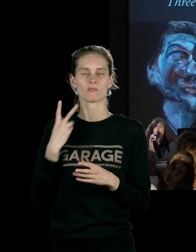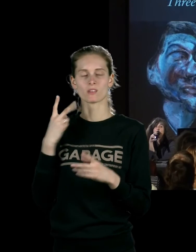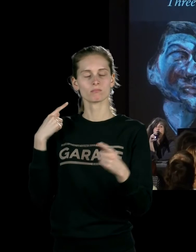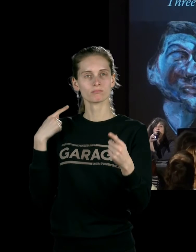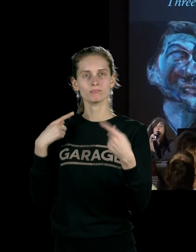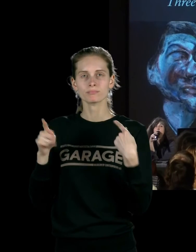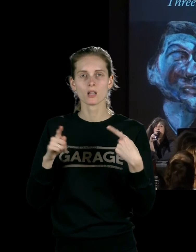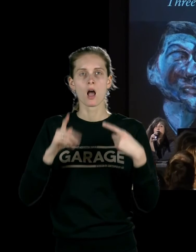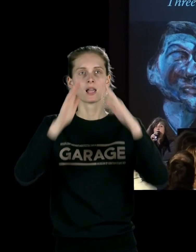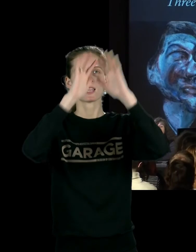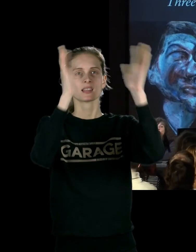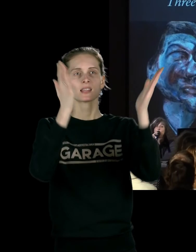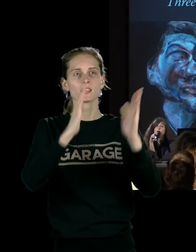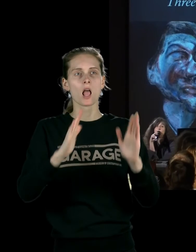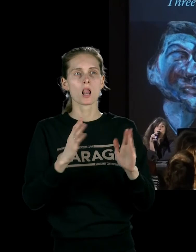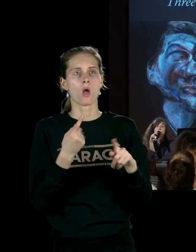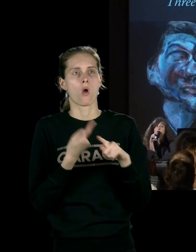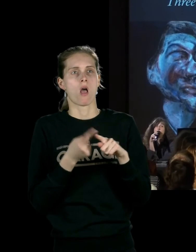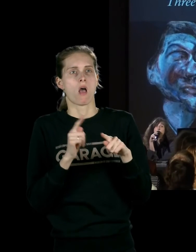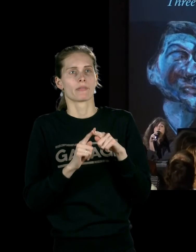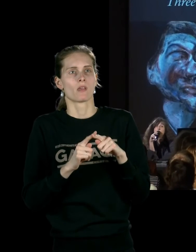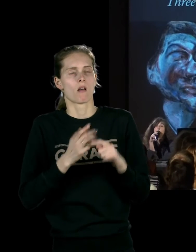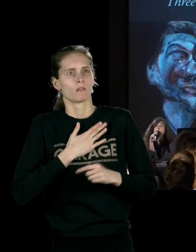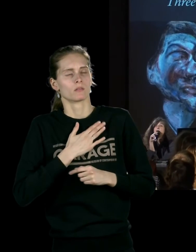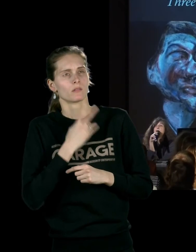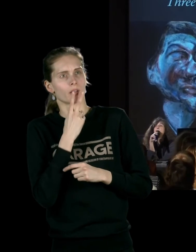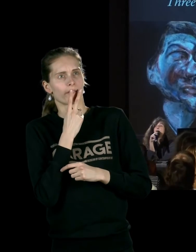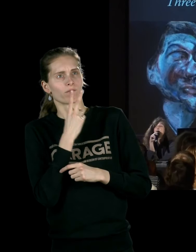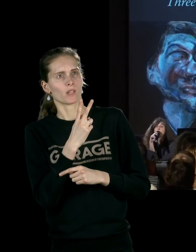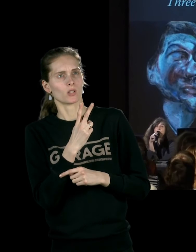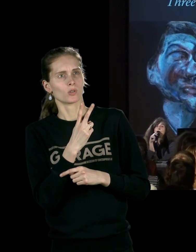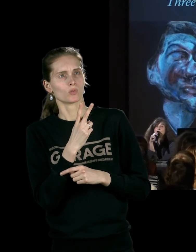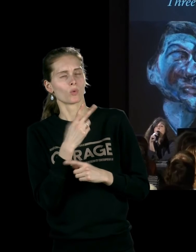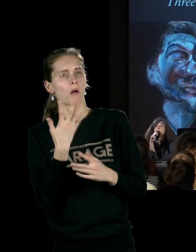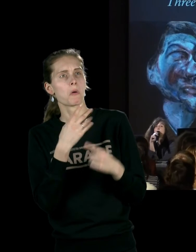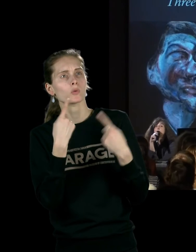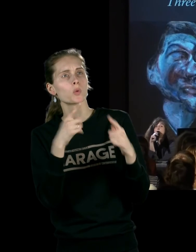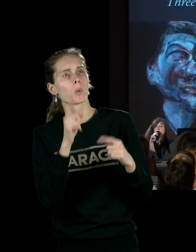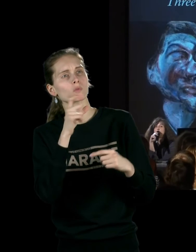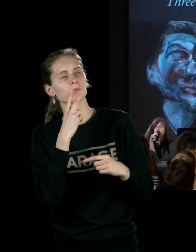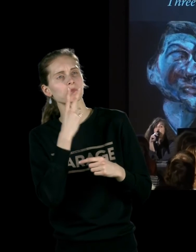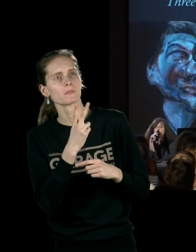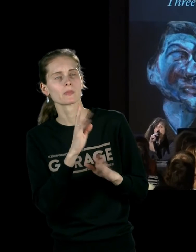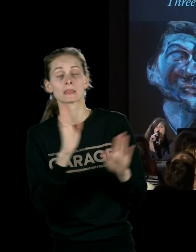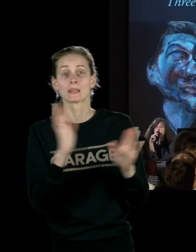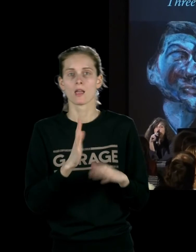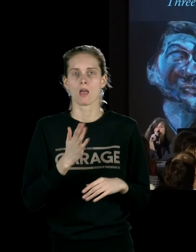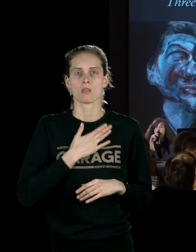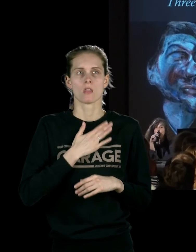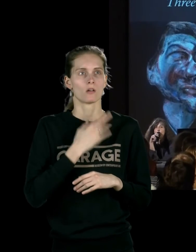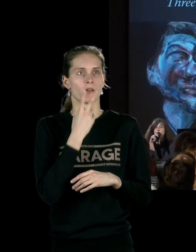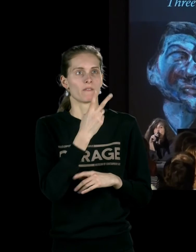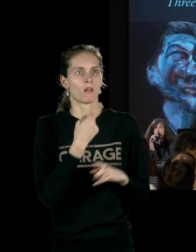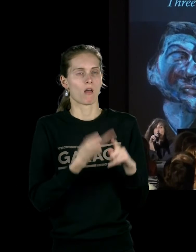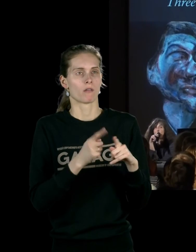субъекта. Это не наше видение другого тела со стороны, это наше видение собственного тела, это попытка передать